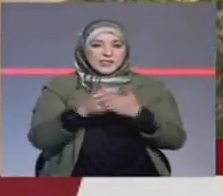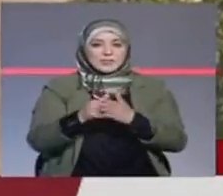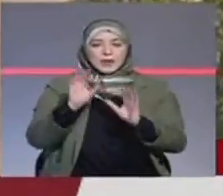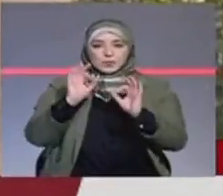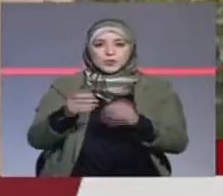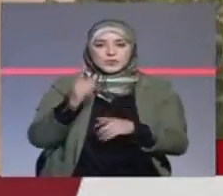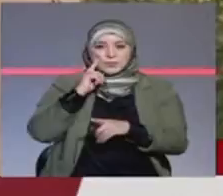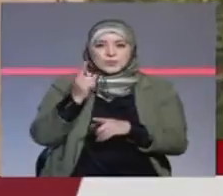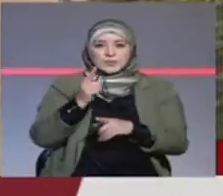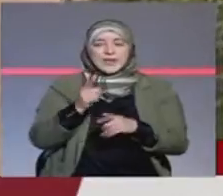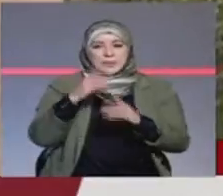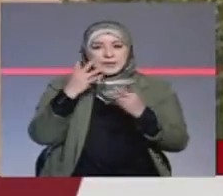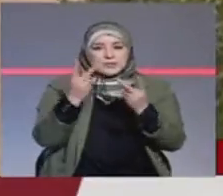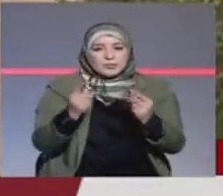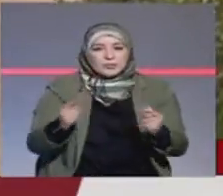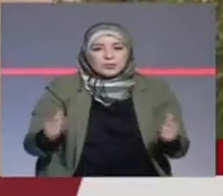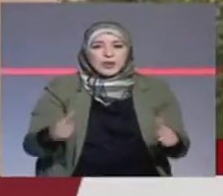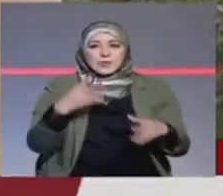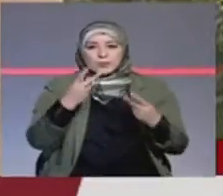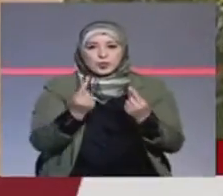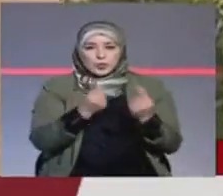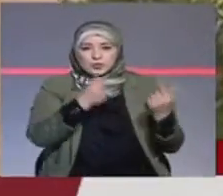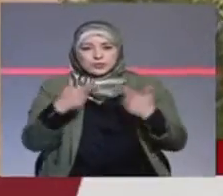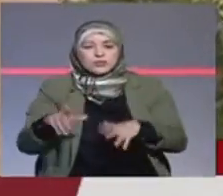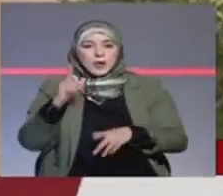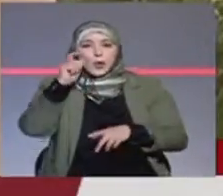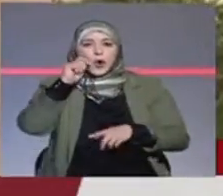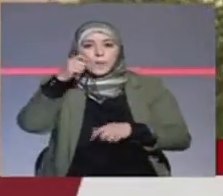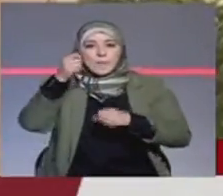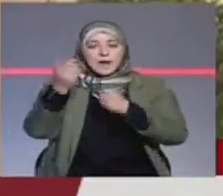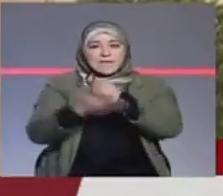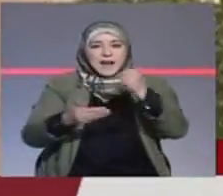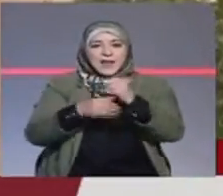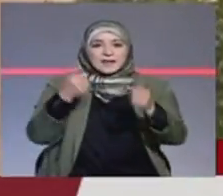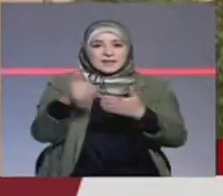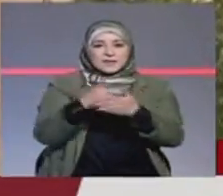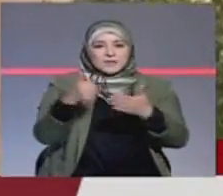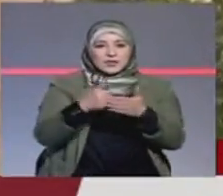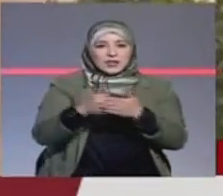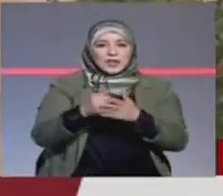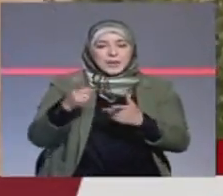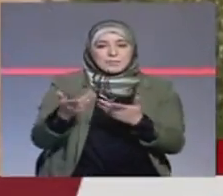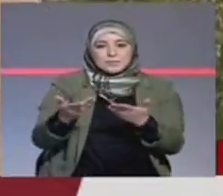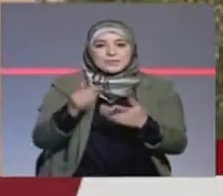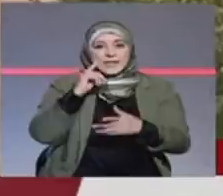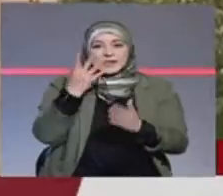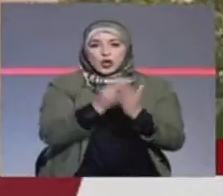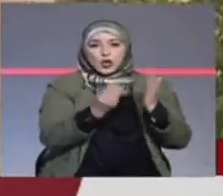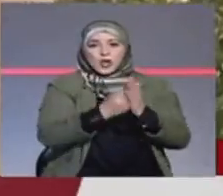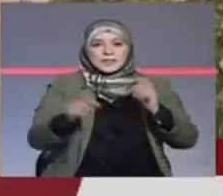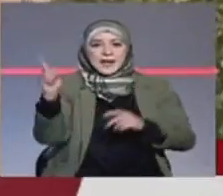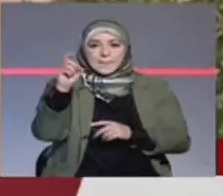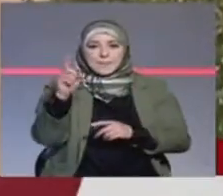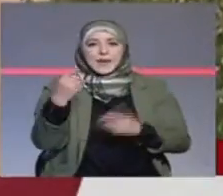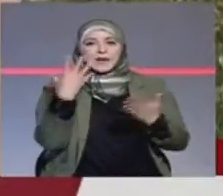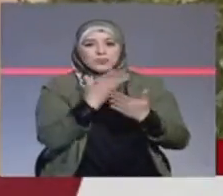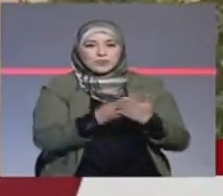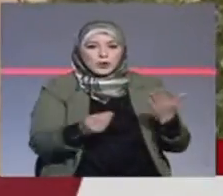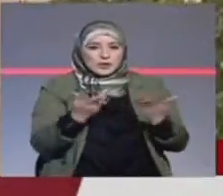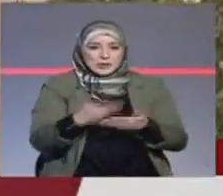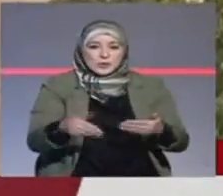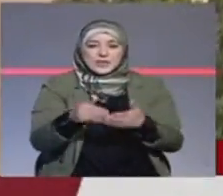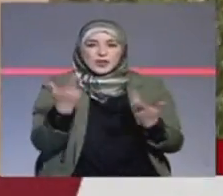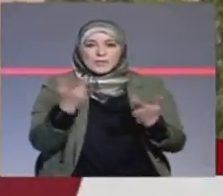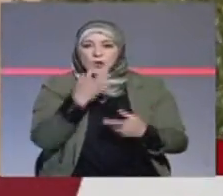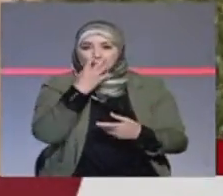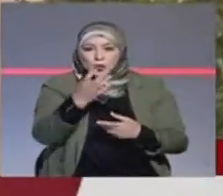أصبحت تندثر شيء فشيء، والفلاح الجربي نتيجة لنقص المياه، نتيجة لحرارة الطقس، نتيجة